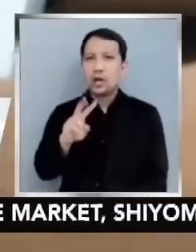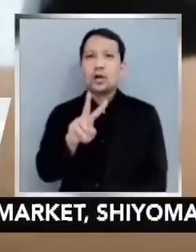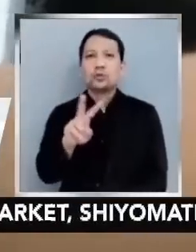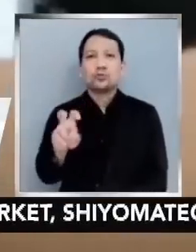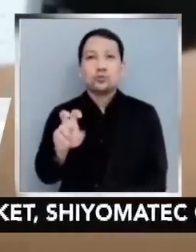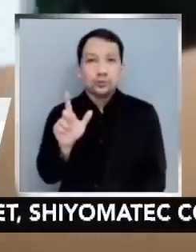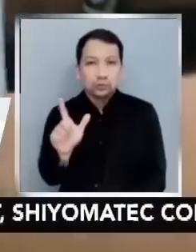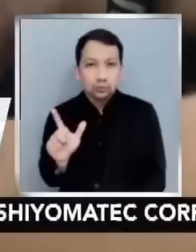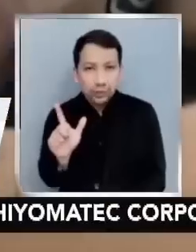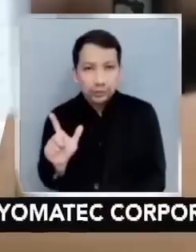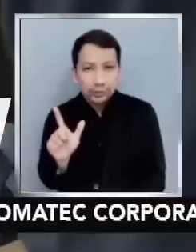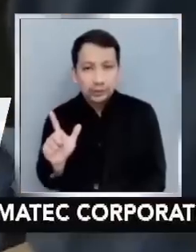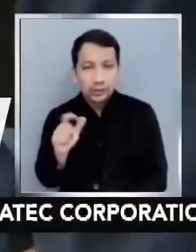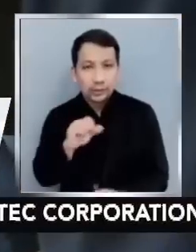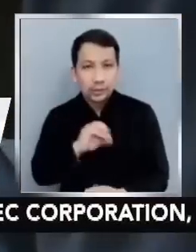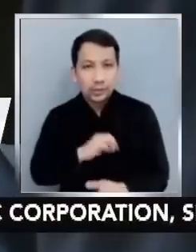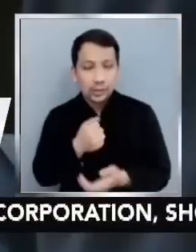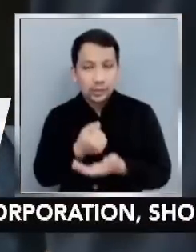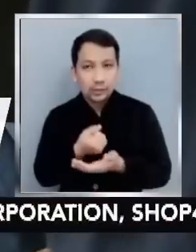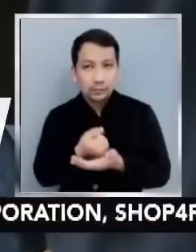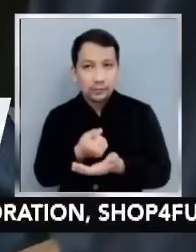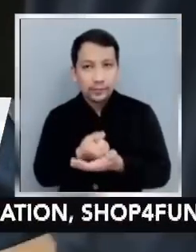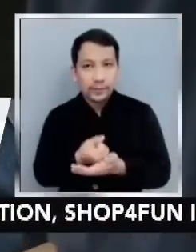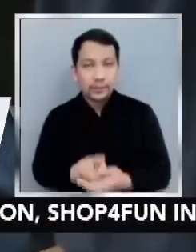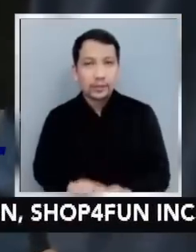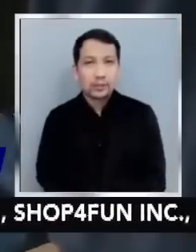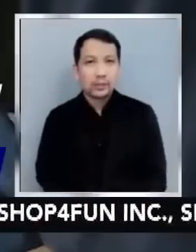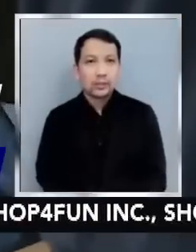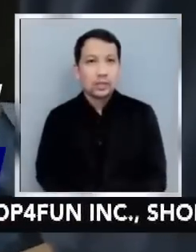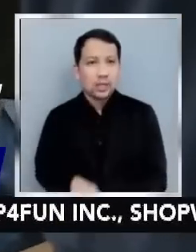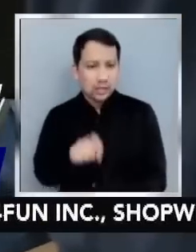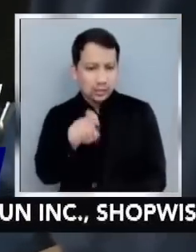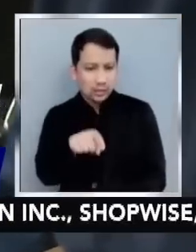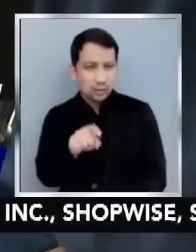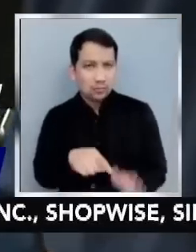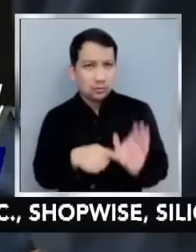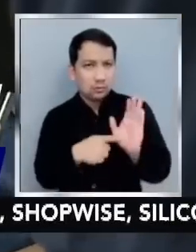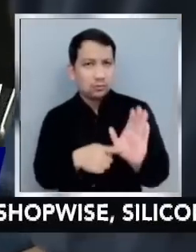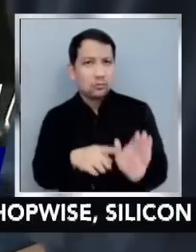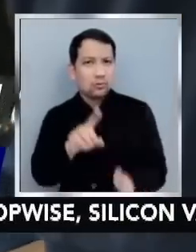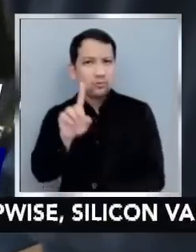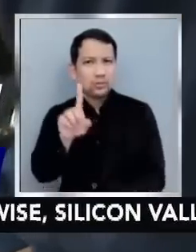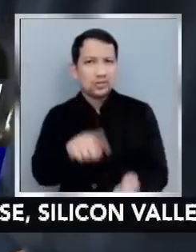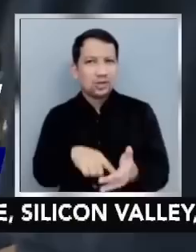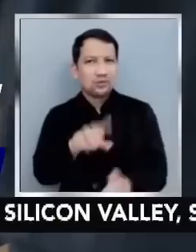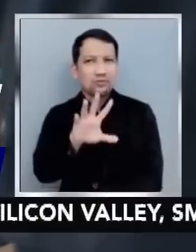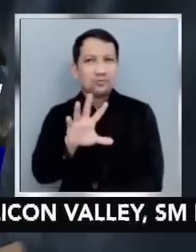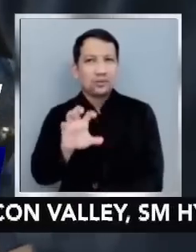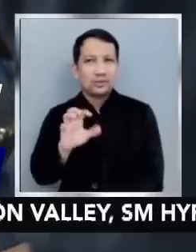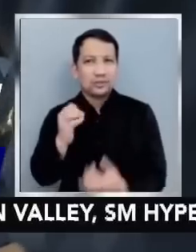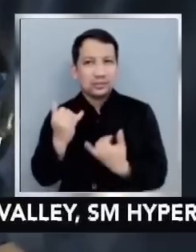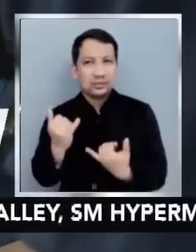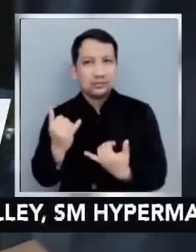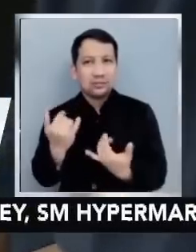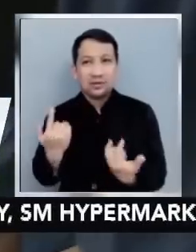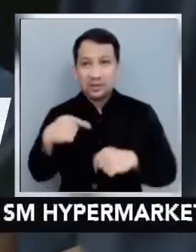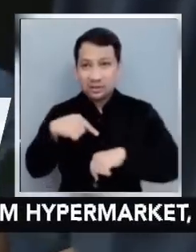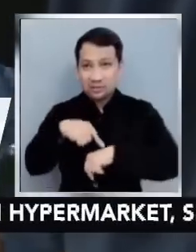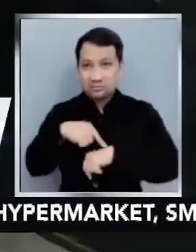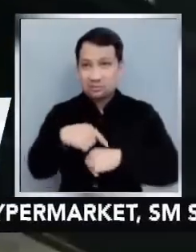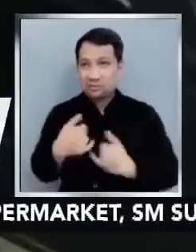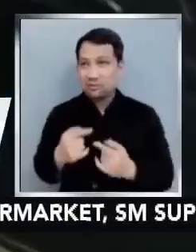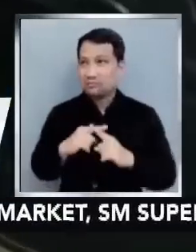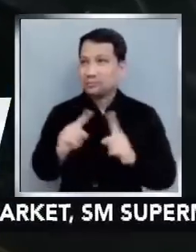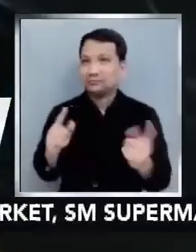lamang daw ang kita niya. Dapat siguro mga nasa 1.5 na dapat ang hawak kong pera nito pang gantong oras. Ngayon,